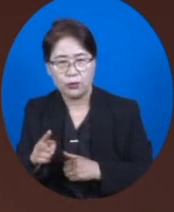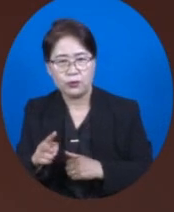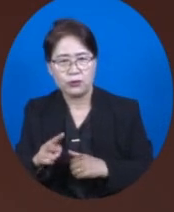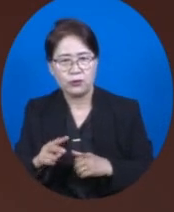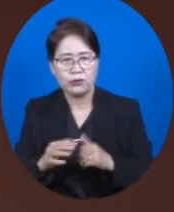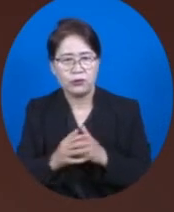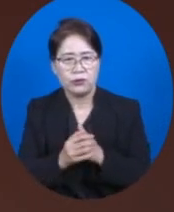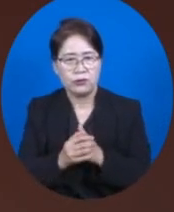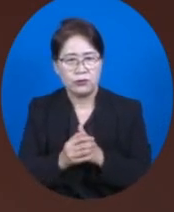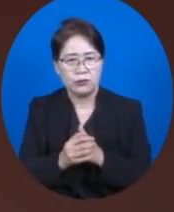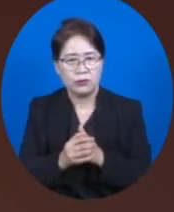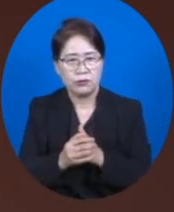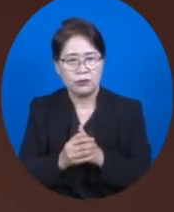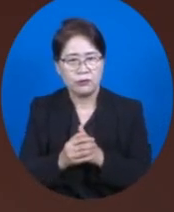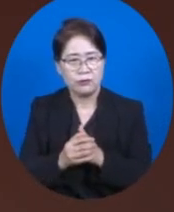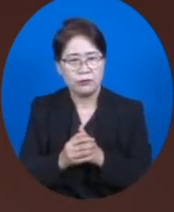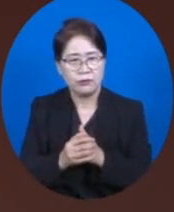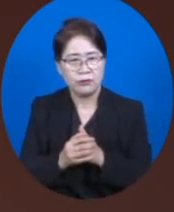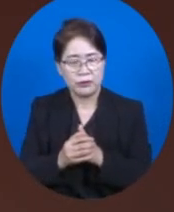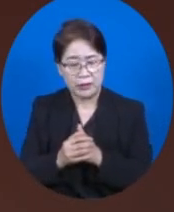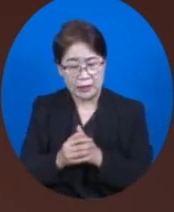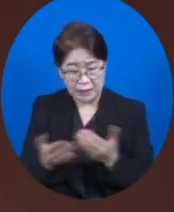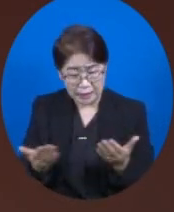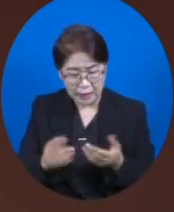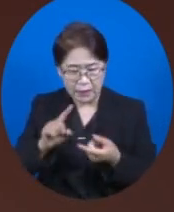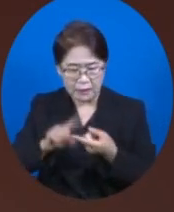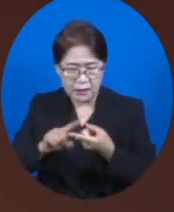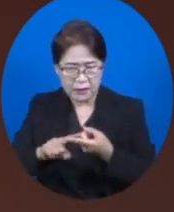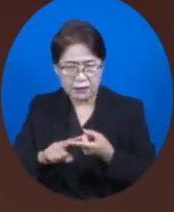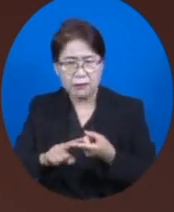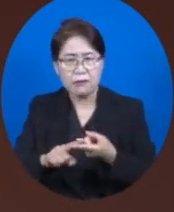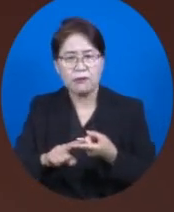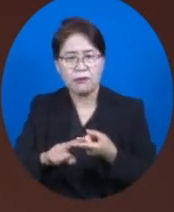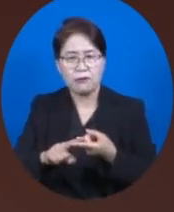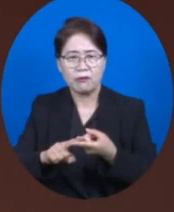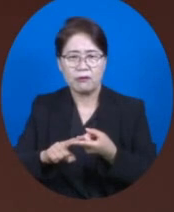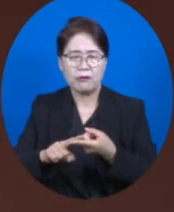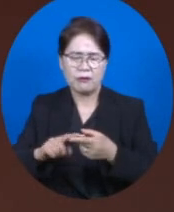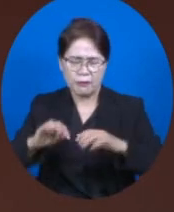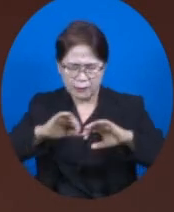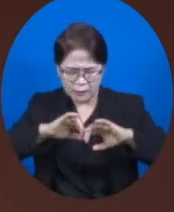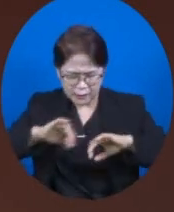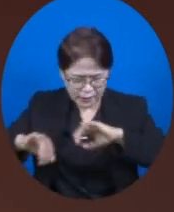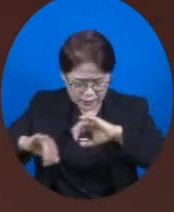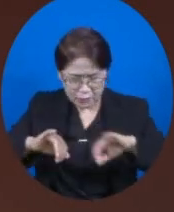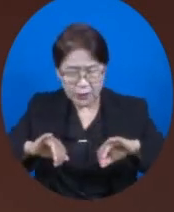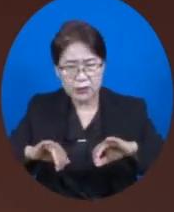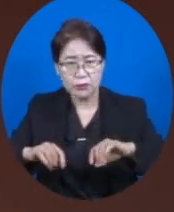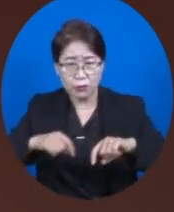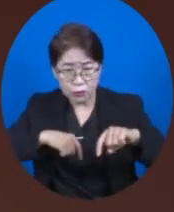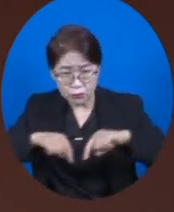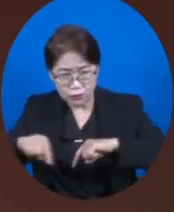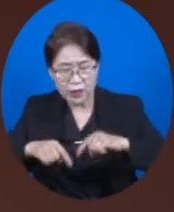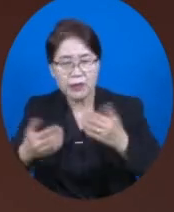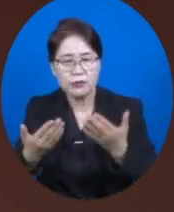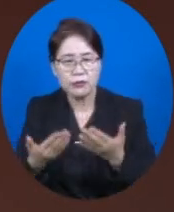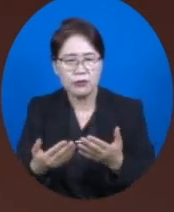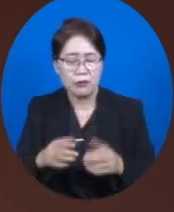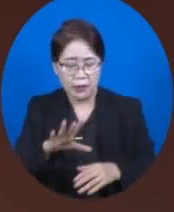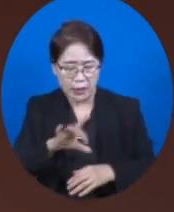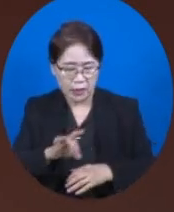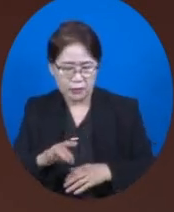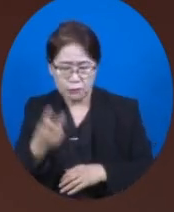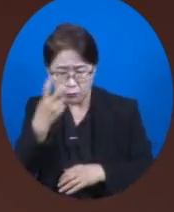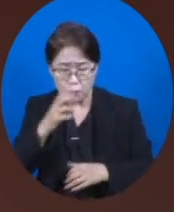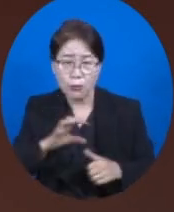절대적인 주권자로서 그 일에 그 사건에 간섭하시고 주관하시고 때로는